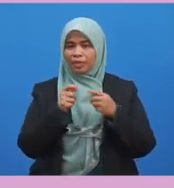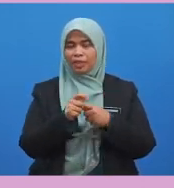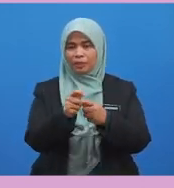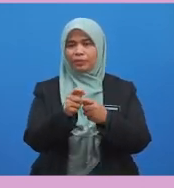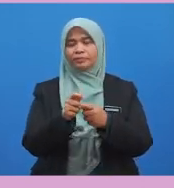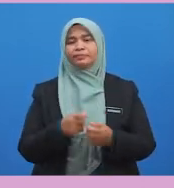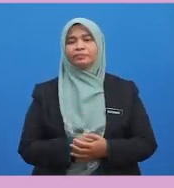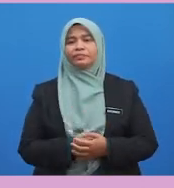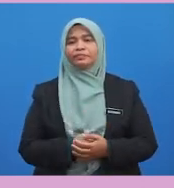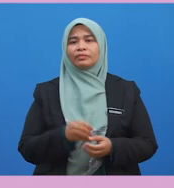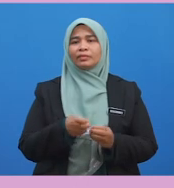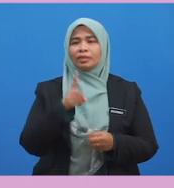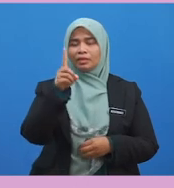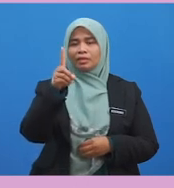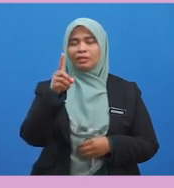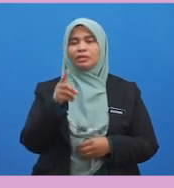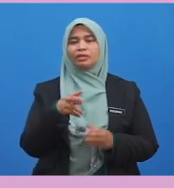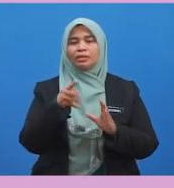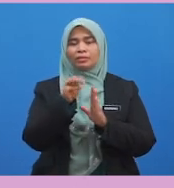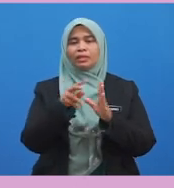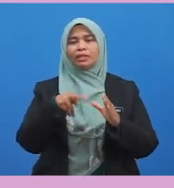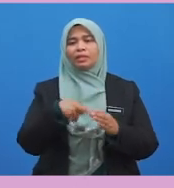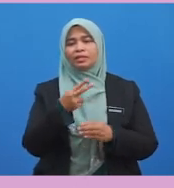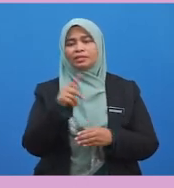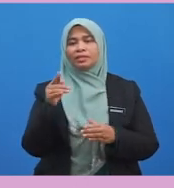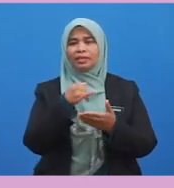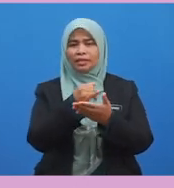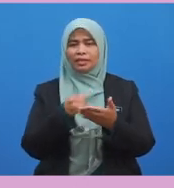patuhi, iaitu pertama,